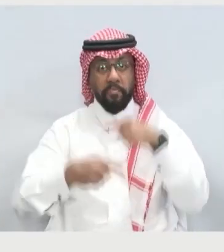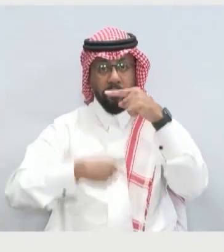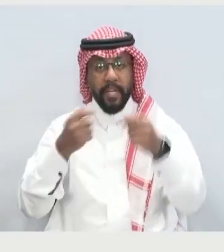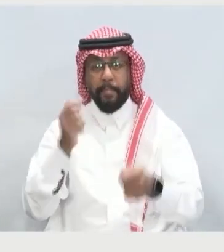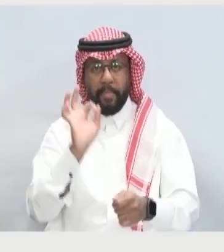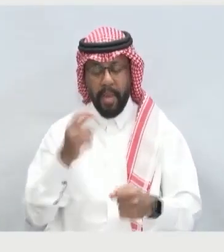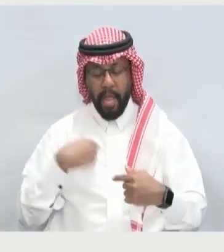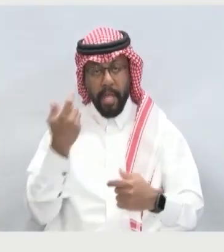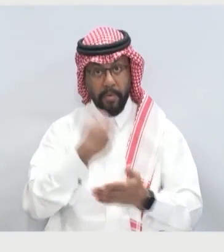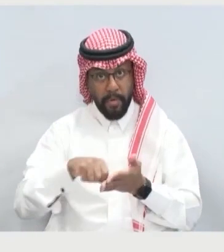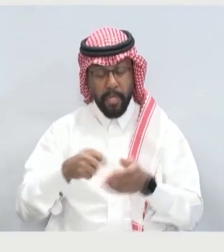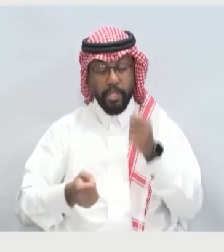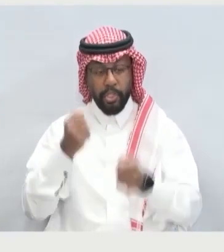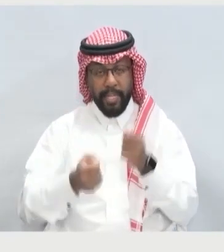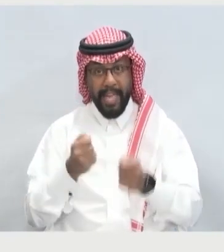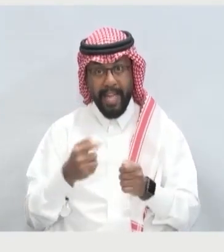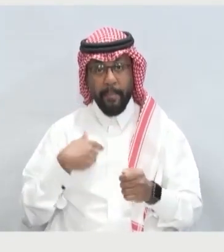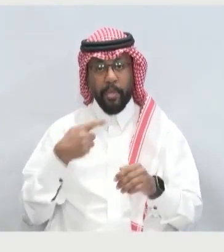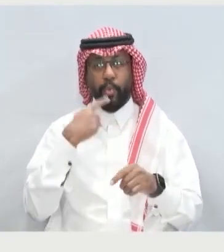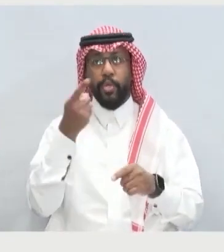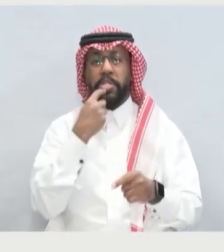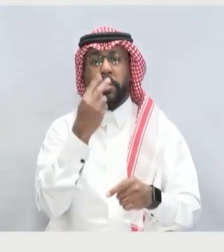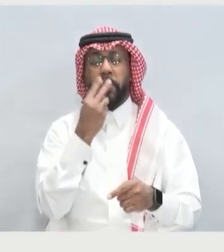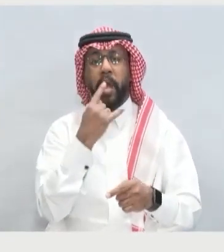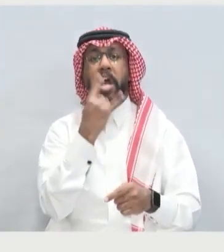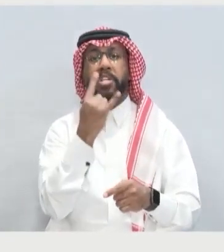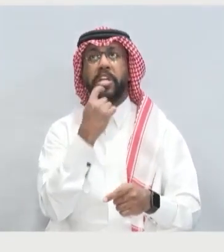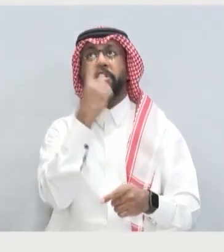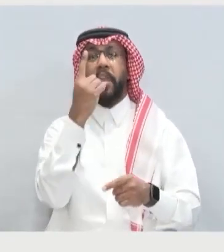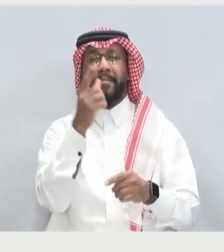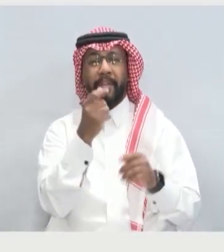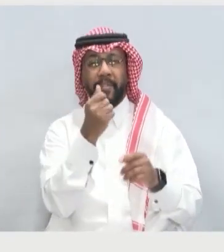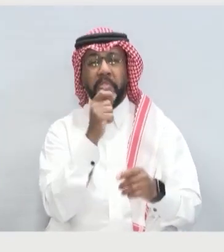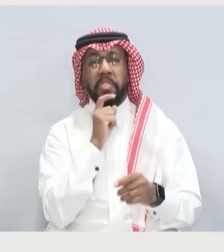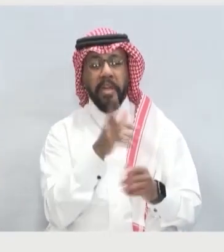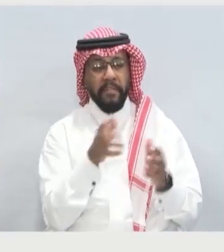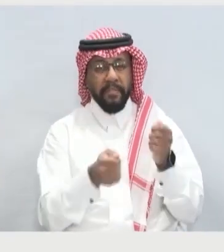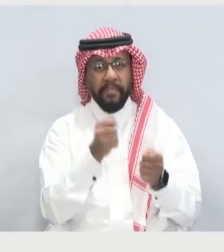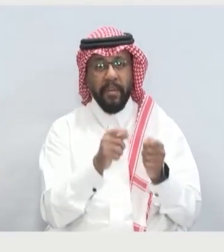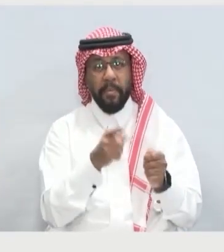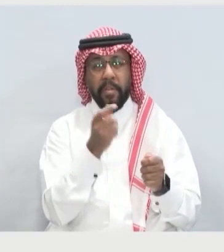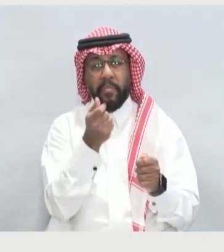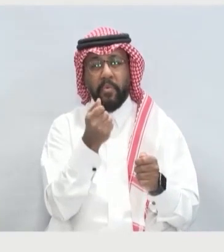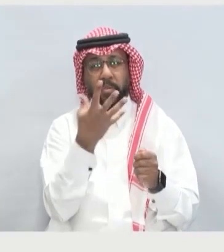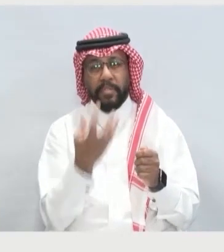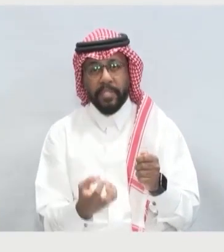وكما ذكرنا من خلال استهلاكها وقد تتقادم التقنيات وبالتالي ايضا يختلف